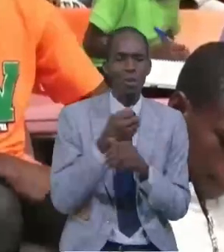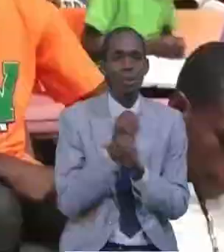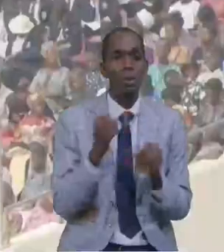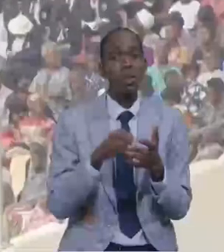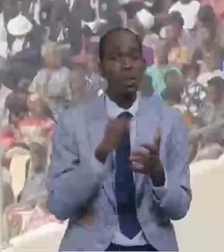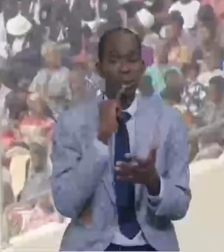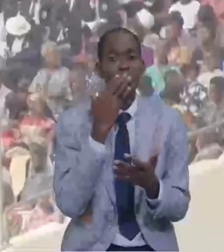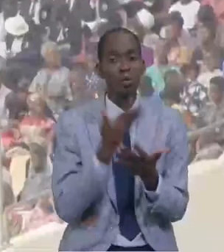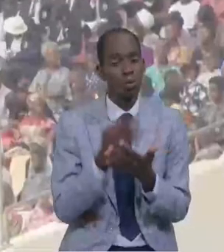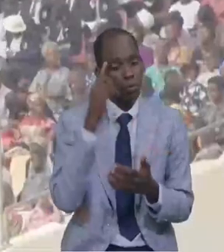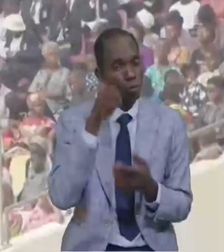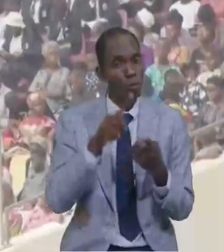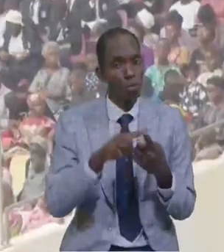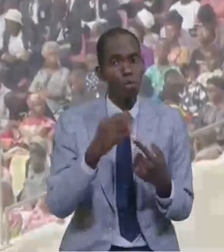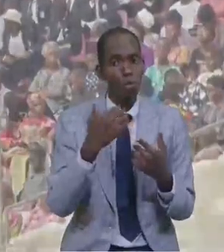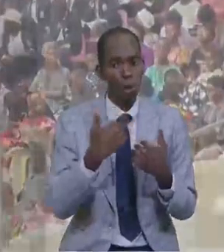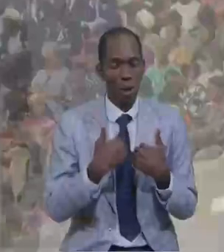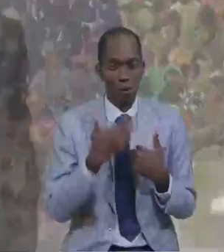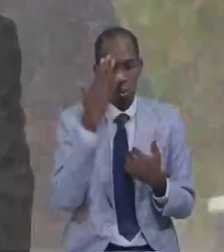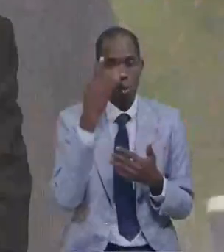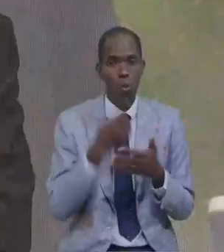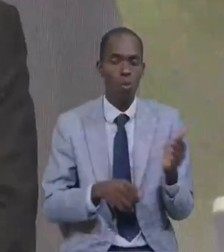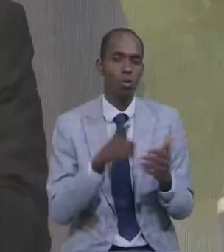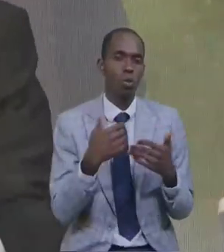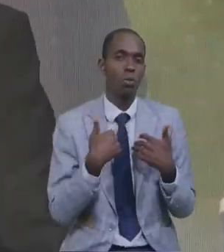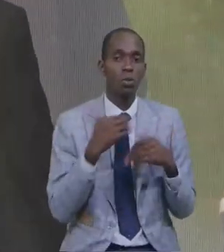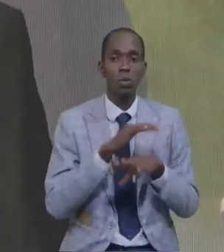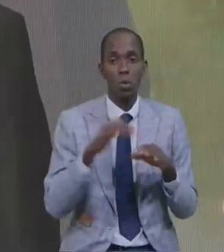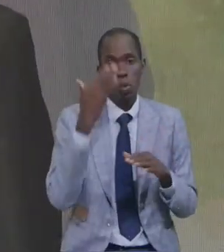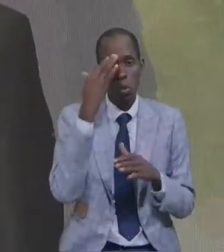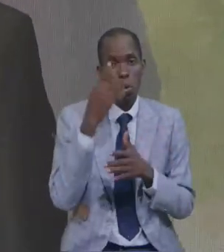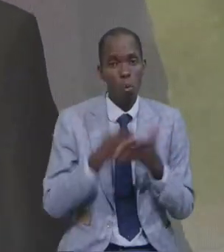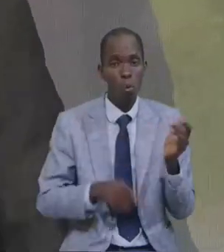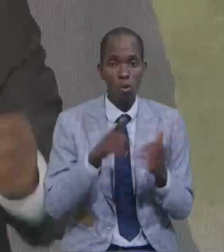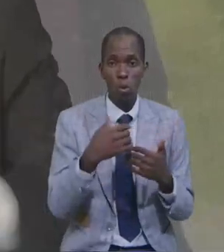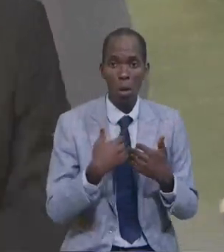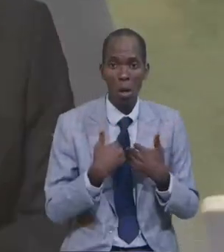Vous ne connaîtrez pas les attentes du ciel.